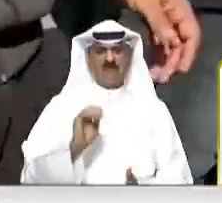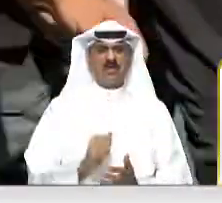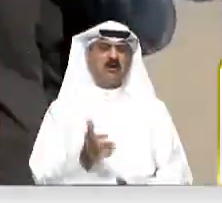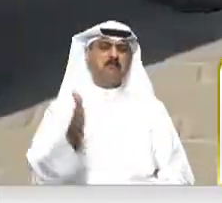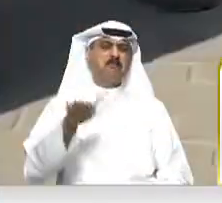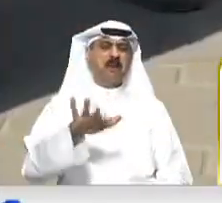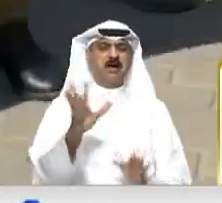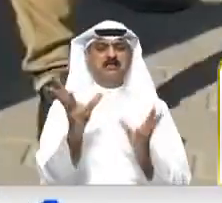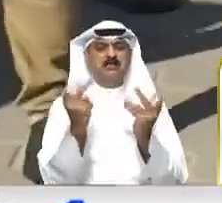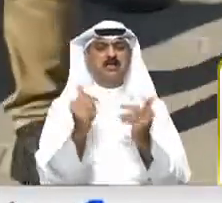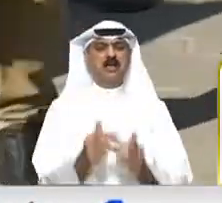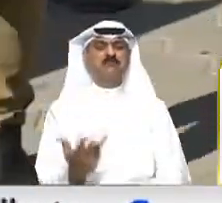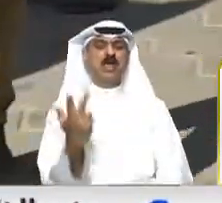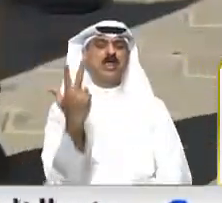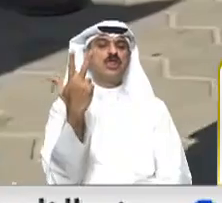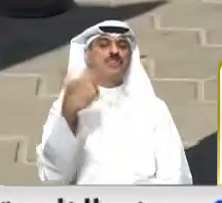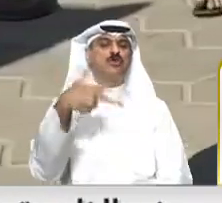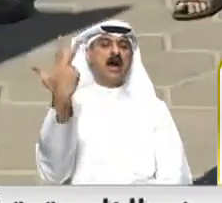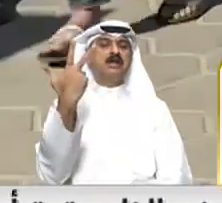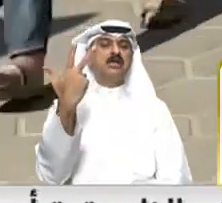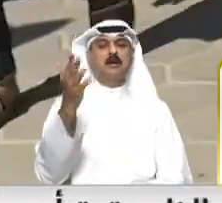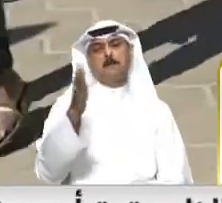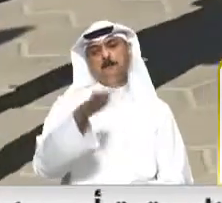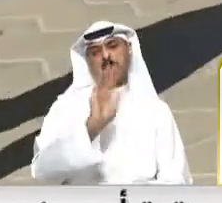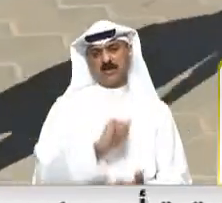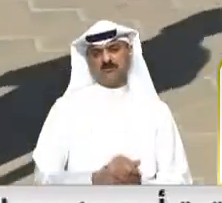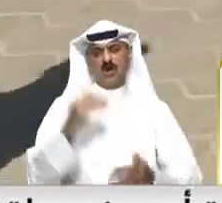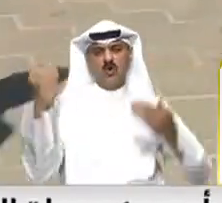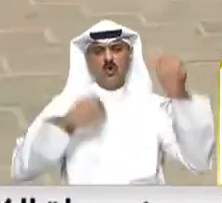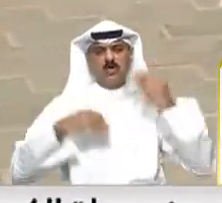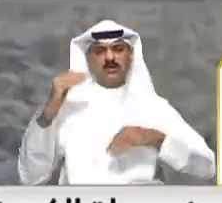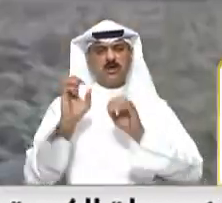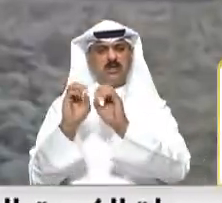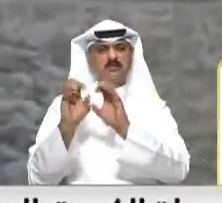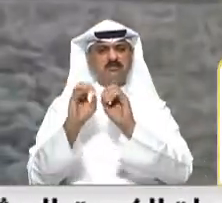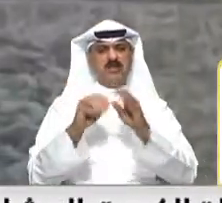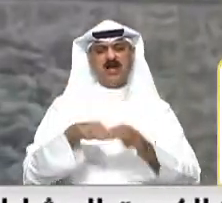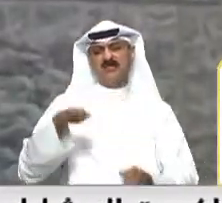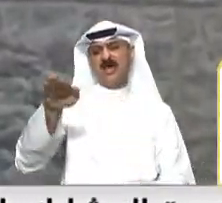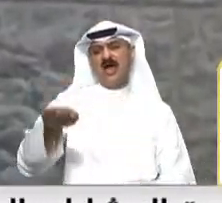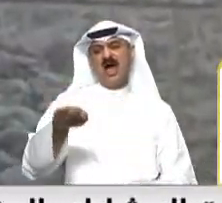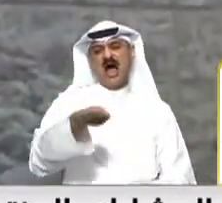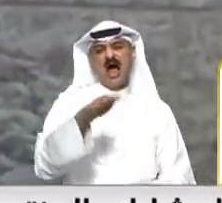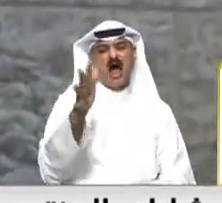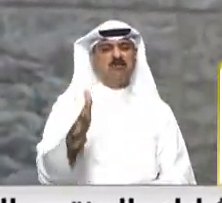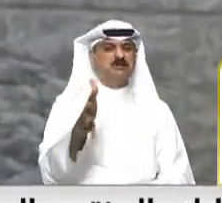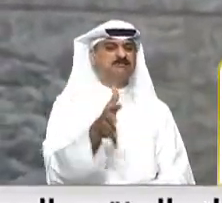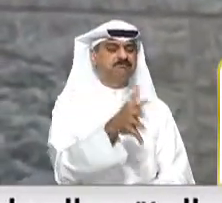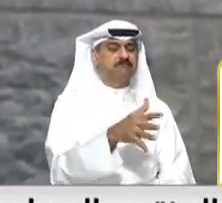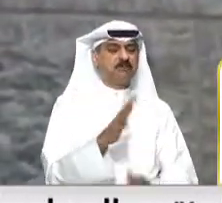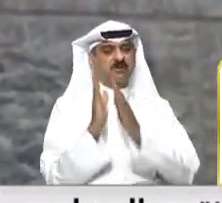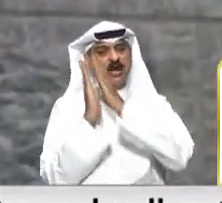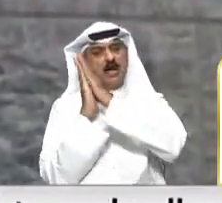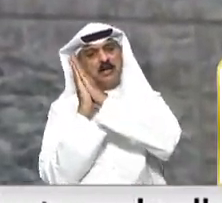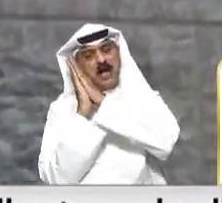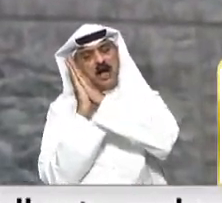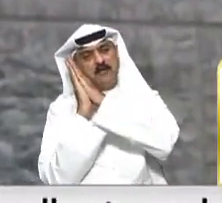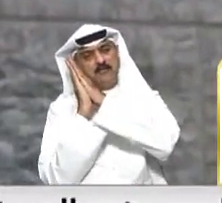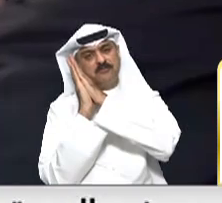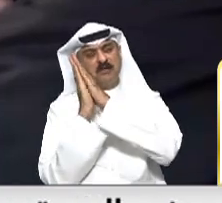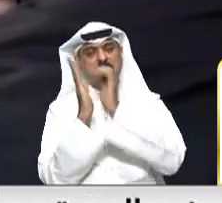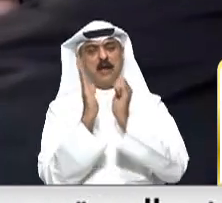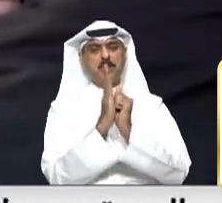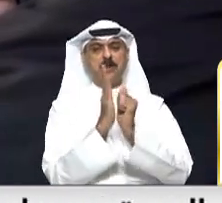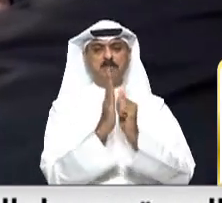للمستشفيات 80 شهيدا وعددا كبيرا من الجرحى، معظمهم من الأطفال كانوا نائمين في مراكز